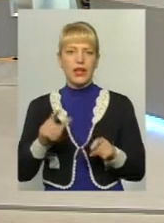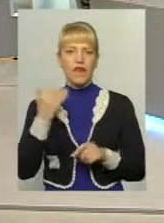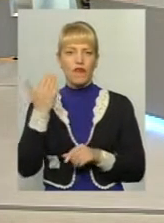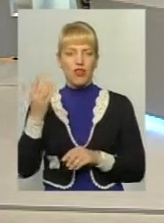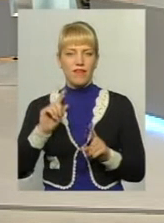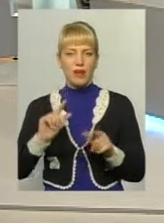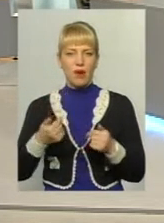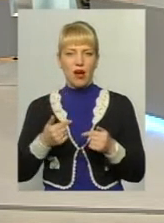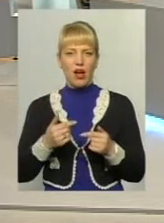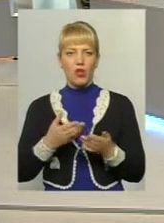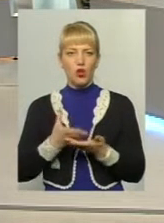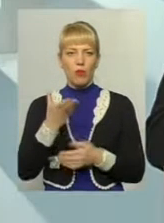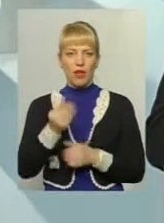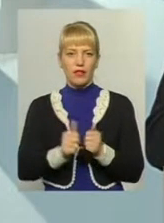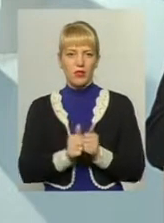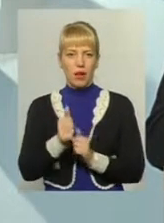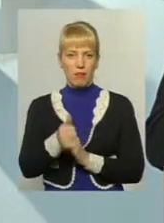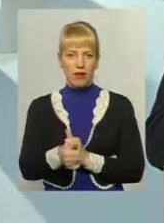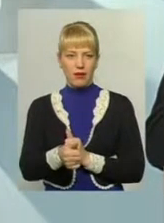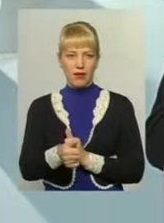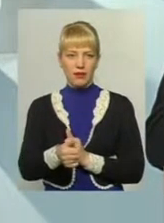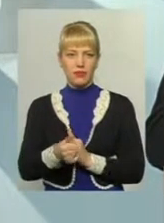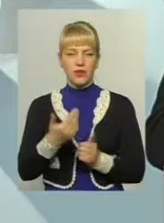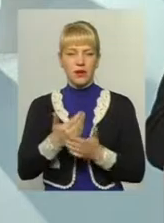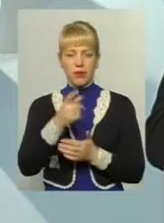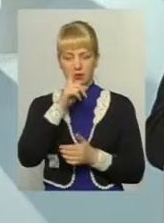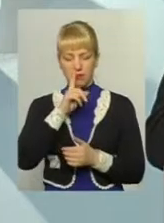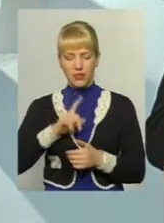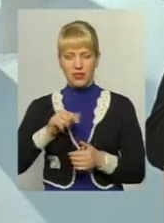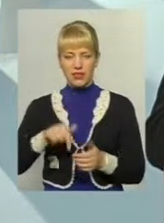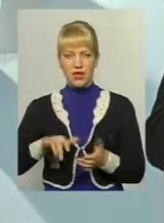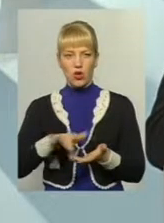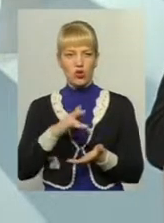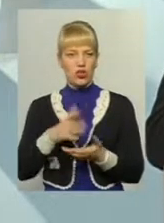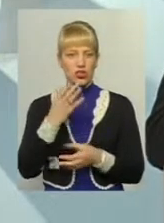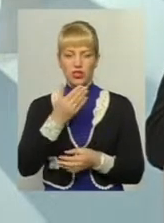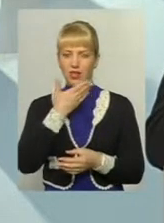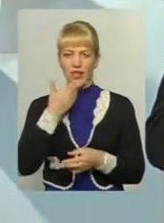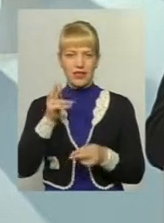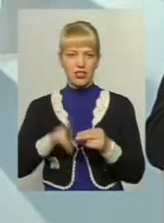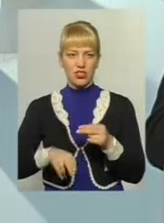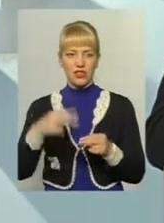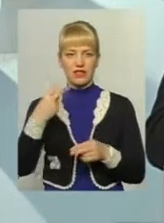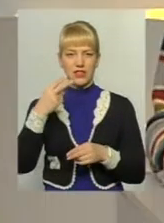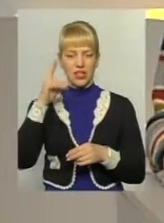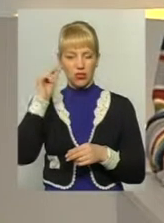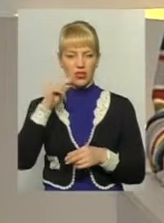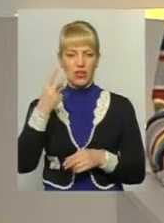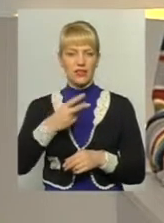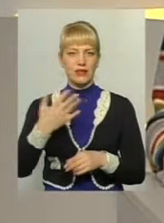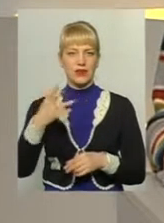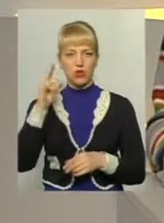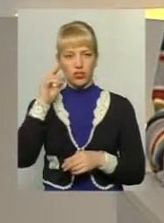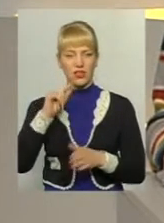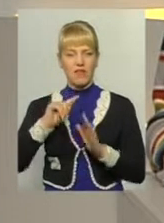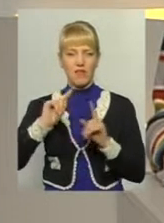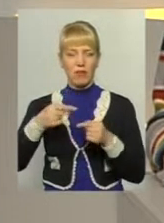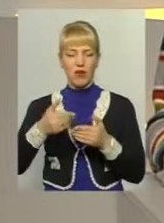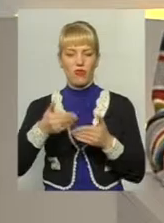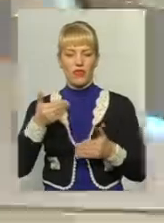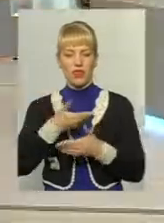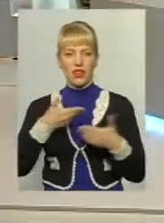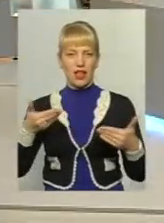приймати умови гри, зокрема умови оплати, які їм нав'язують природні монополії.